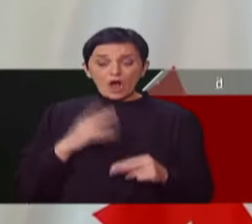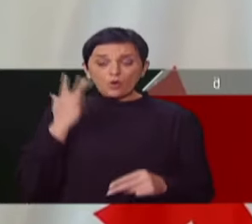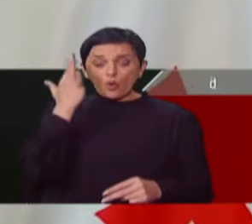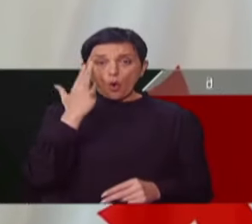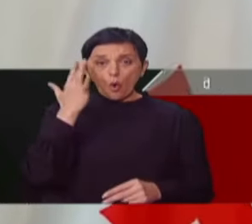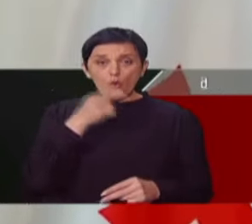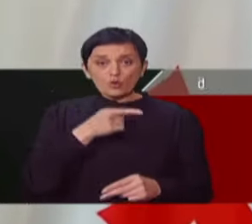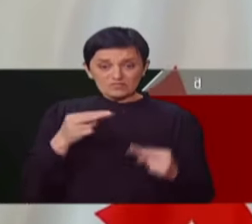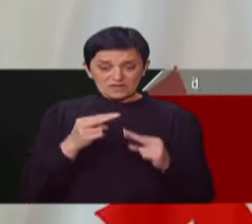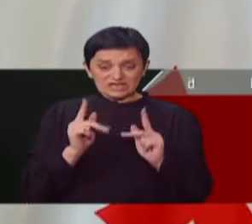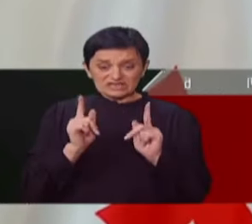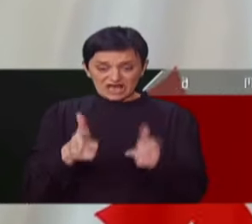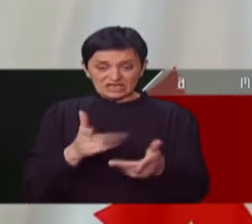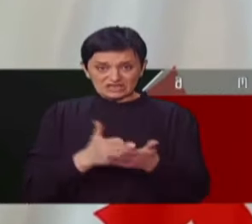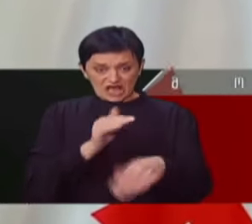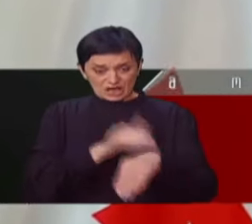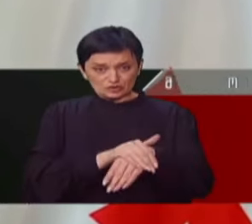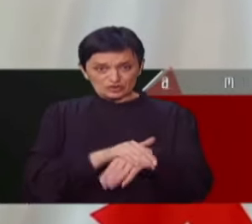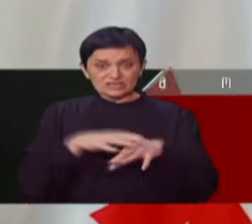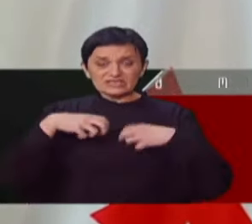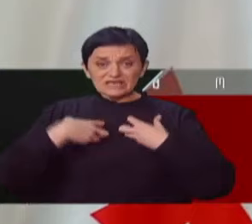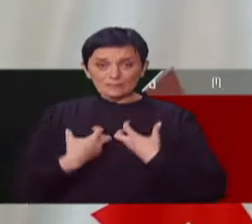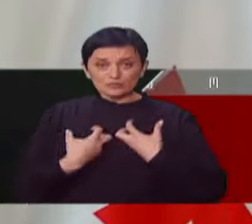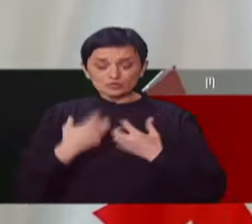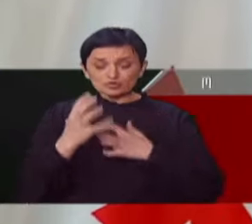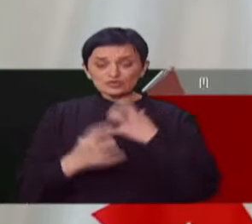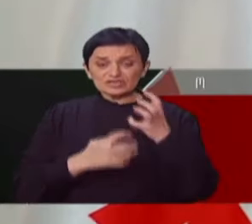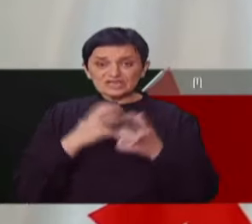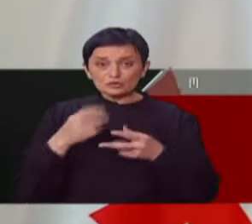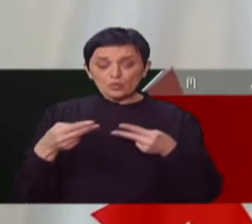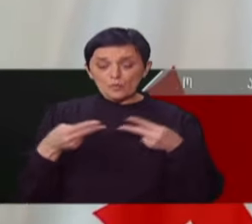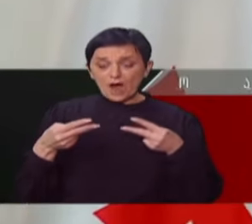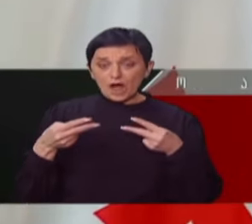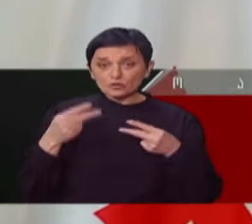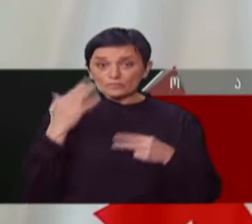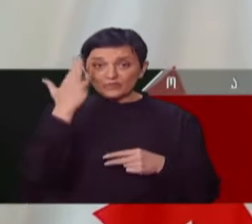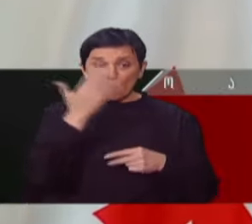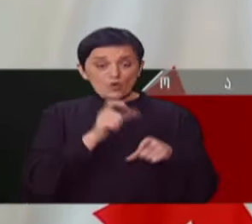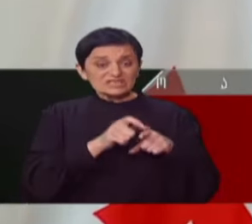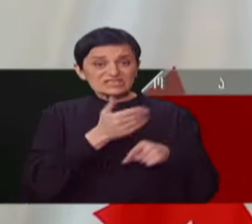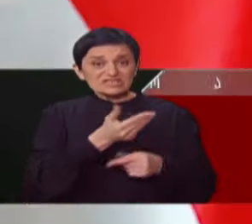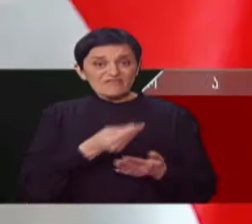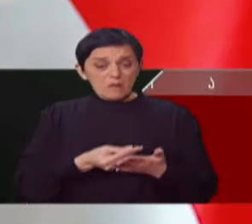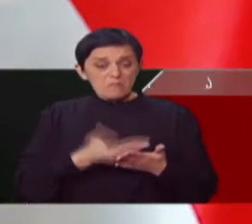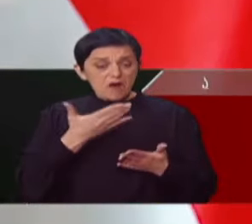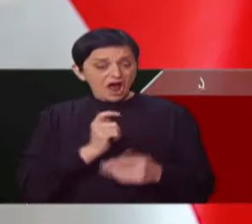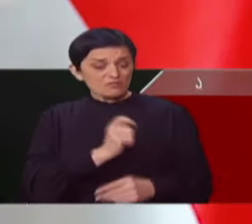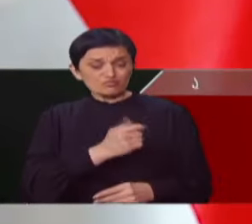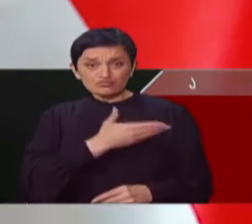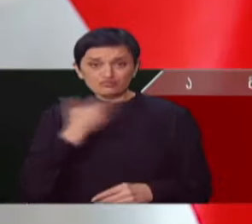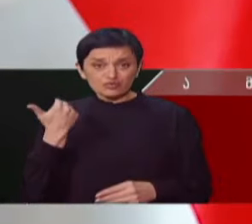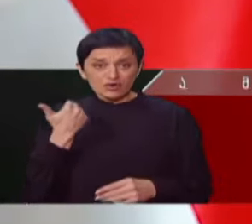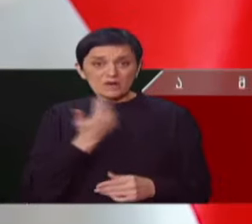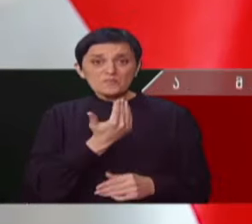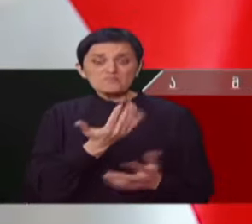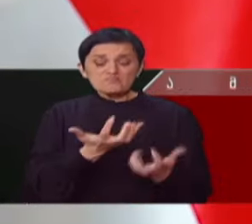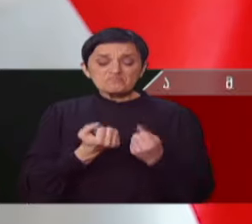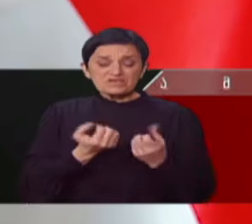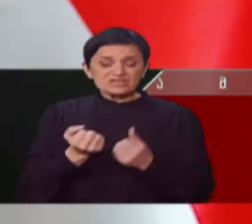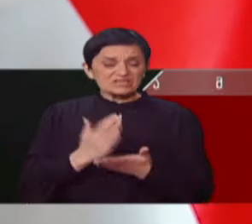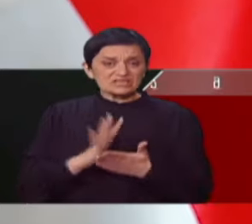эс арис дадастуреба имис ром самцухарот саертошорисо партнеребтан оцнебис ситквас паси агар акс. Аренаери ультиматумеби мисагеби